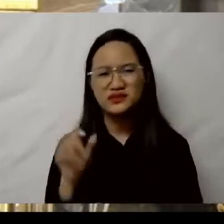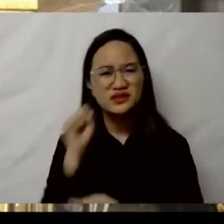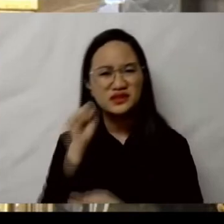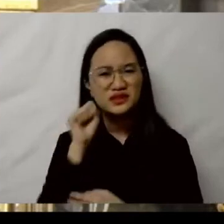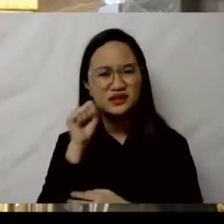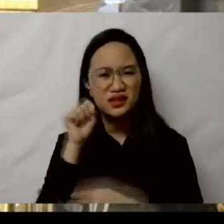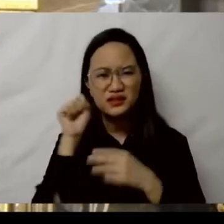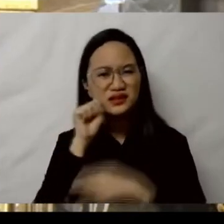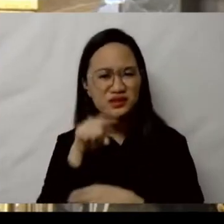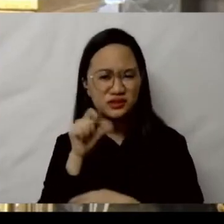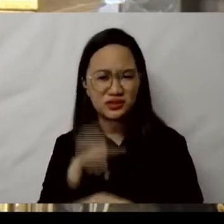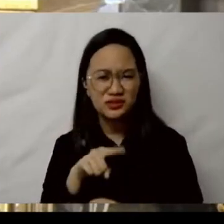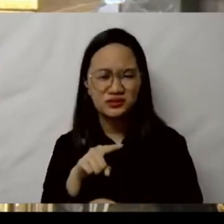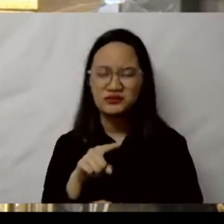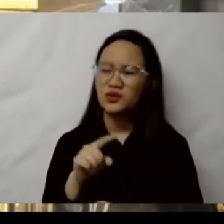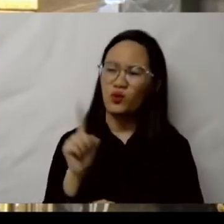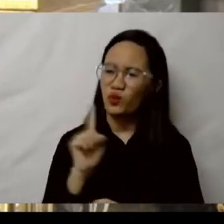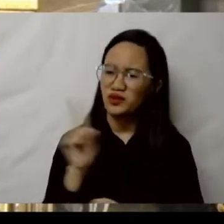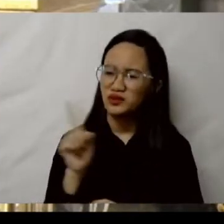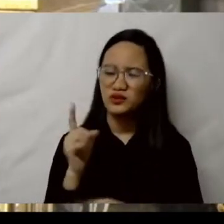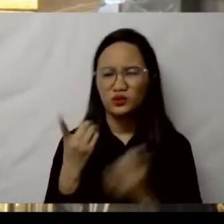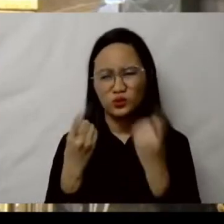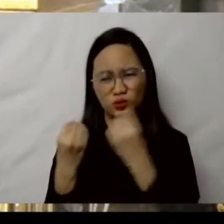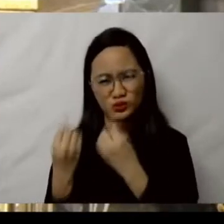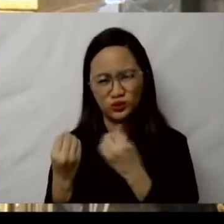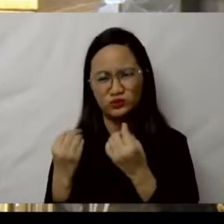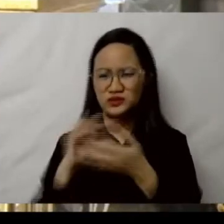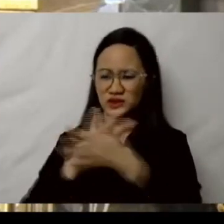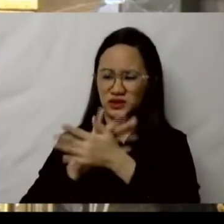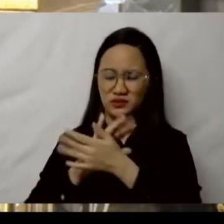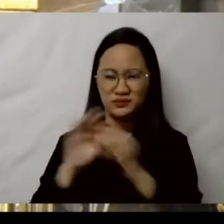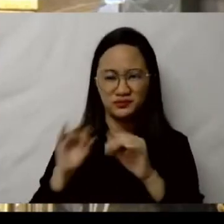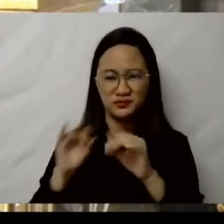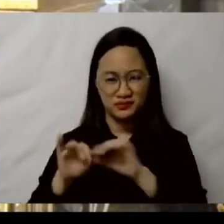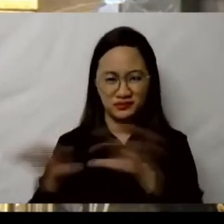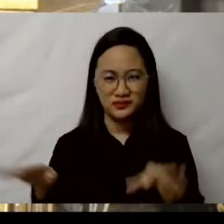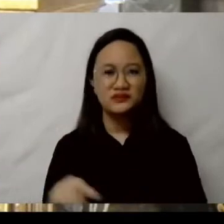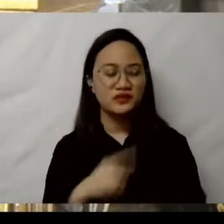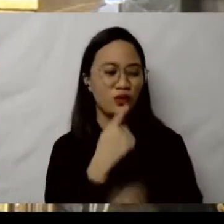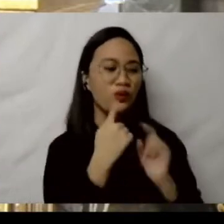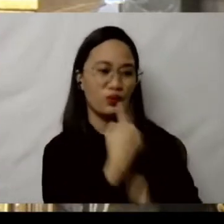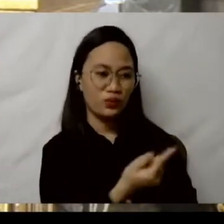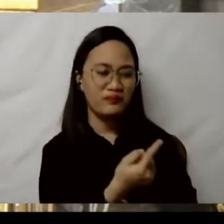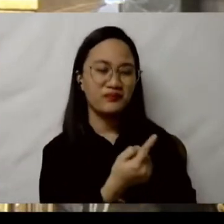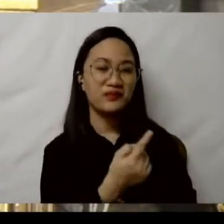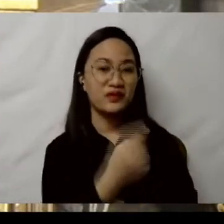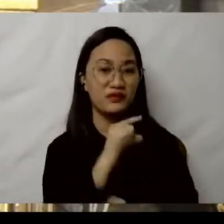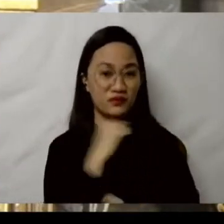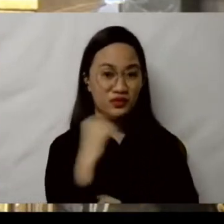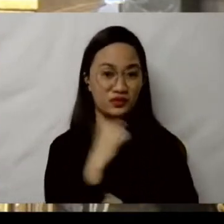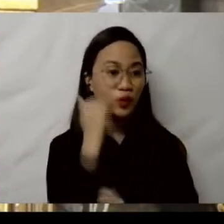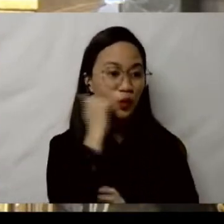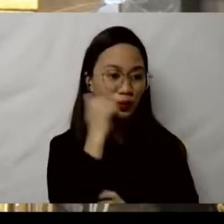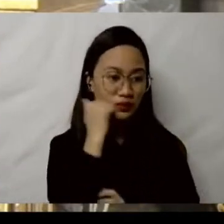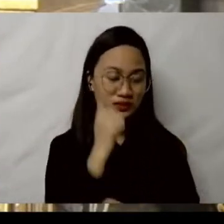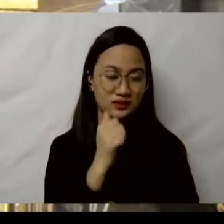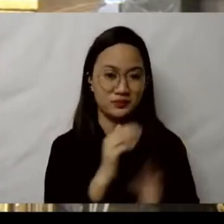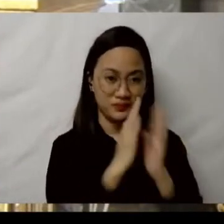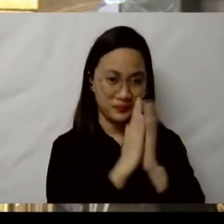Nitong pandemic, anong daily routine? Sabi niya, Father, lagi ako nagde-daily mass, nagdadasal, dasal lang dasal. Saan mo nakuha